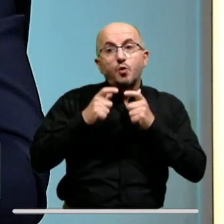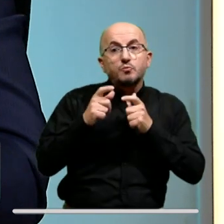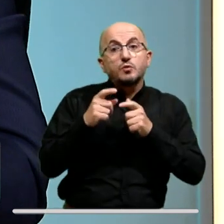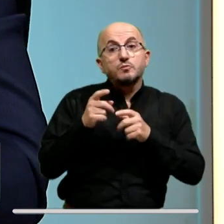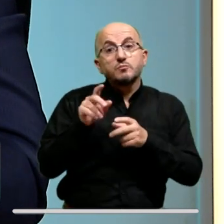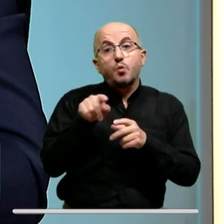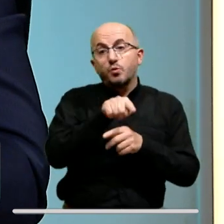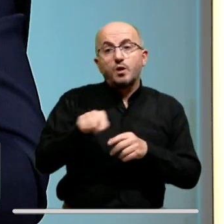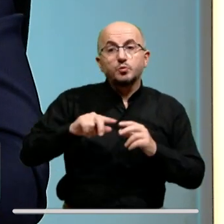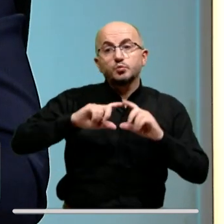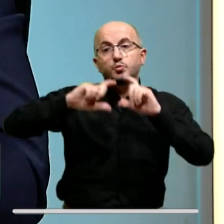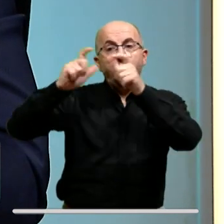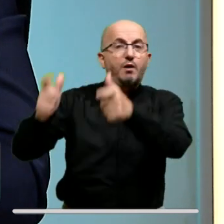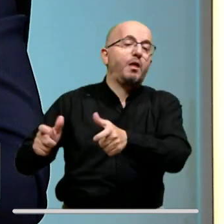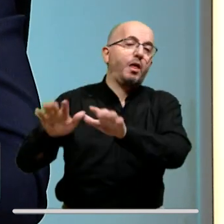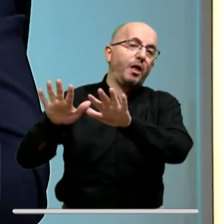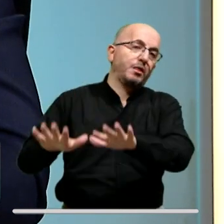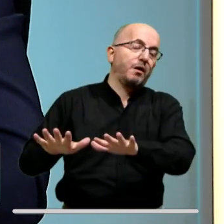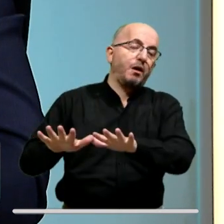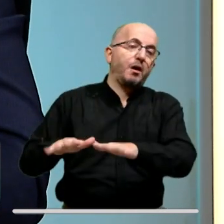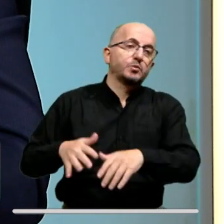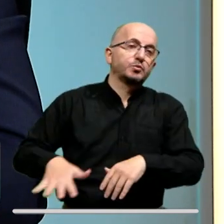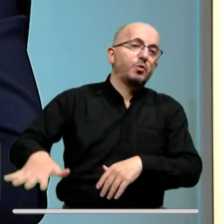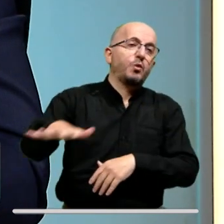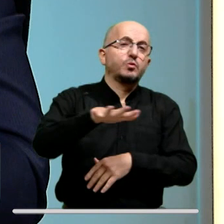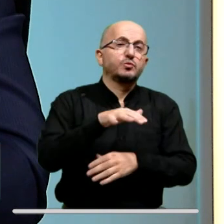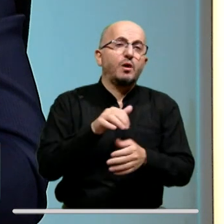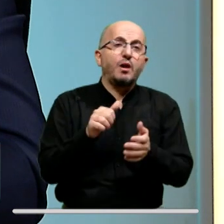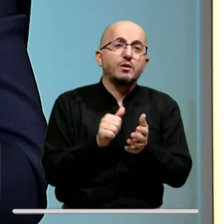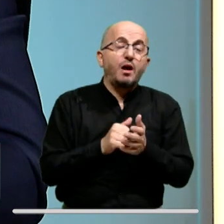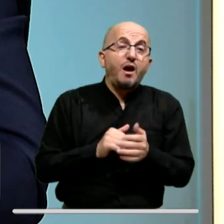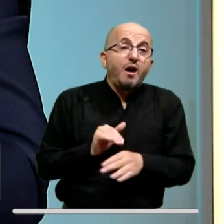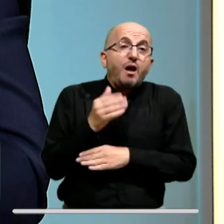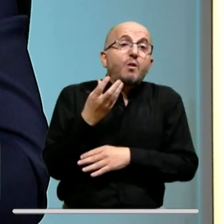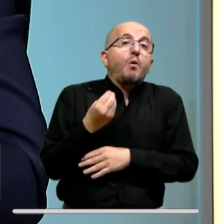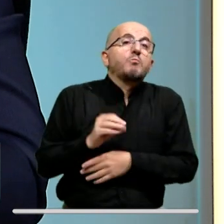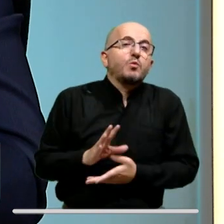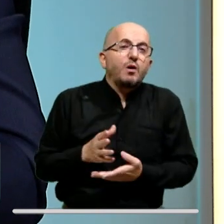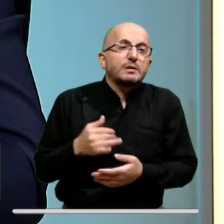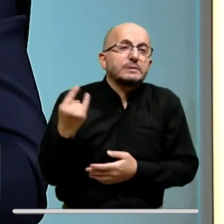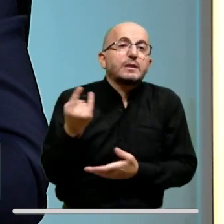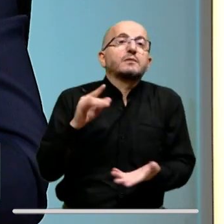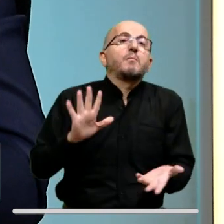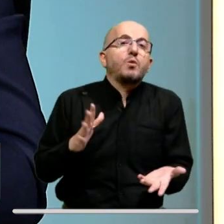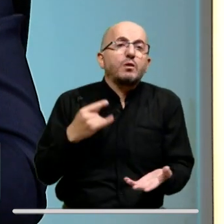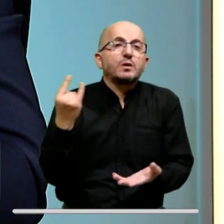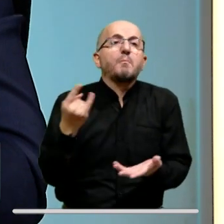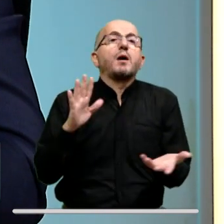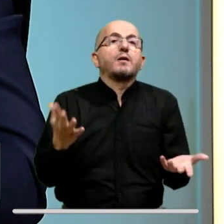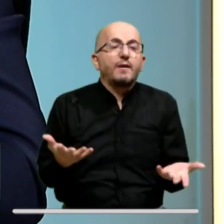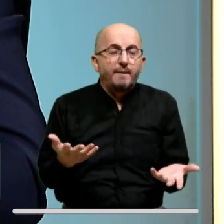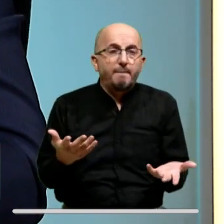kalıyor. Bunların ne sosyal hayatı oluyor bu ilgilenenlerin, efendim ne gezebiliyorlar ne